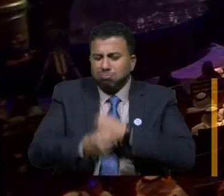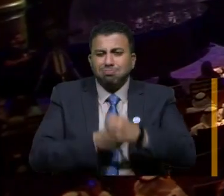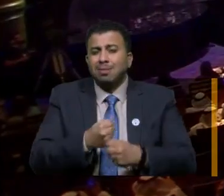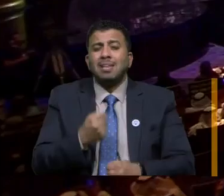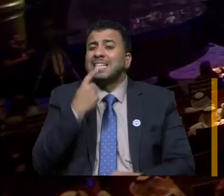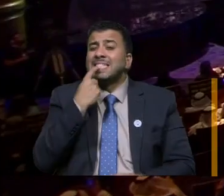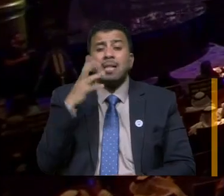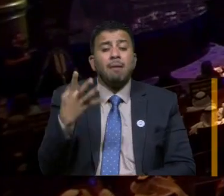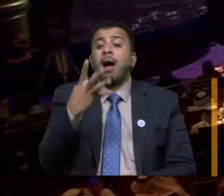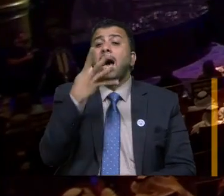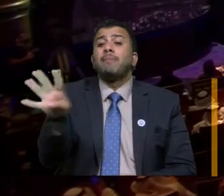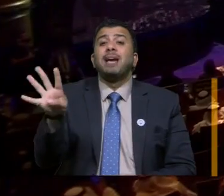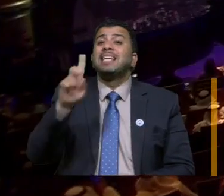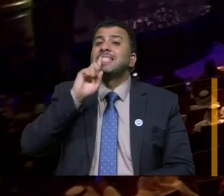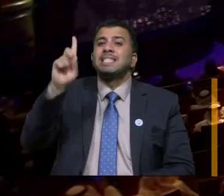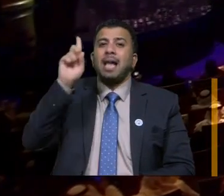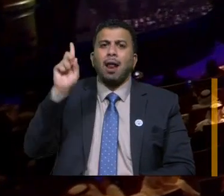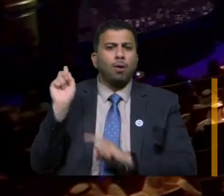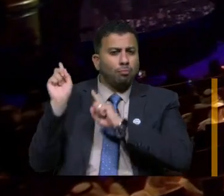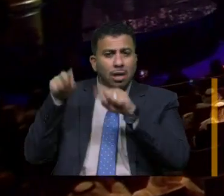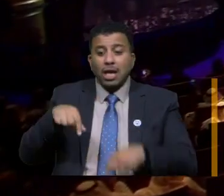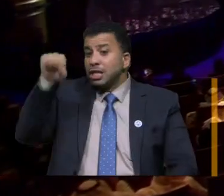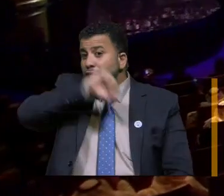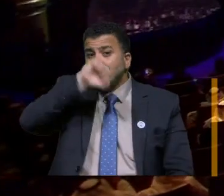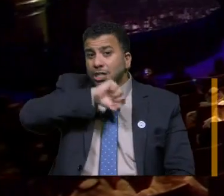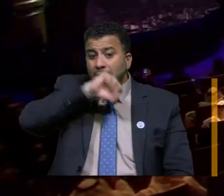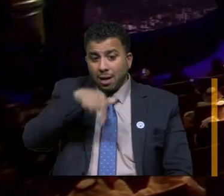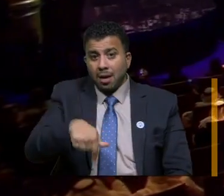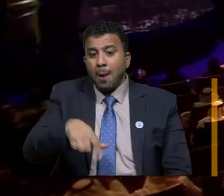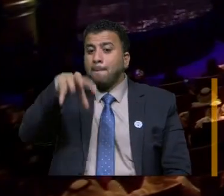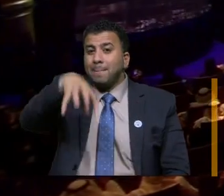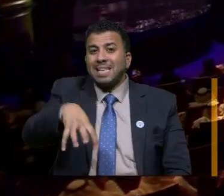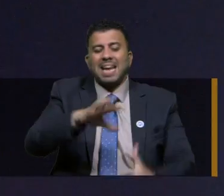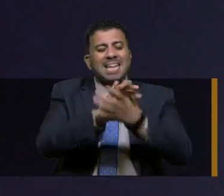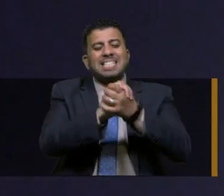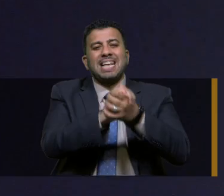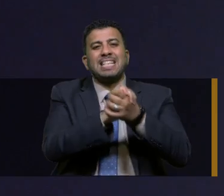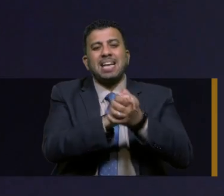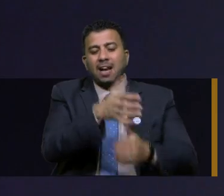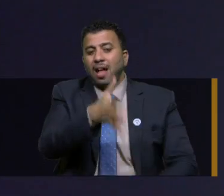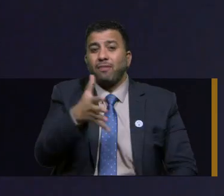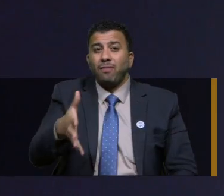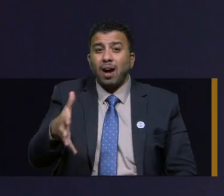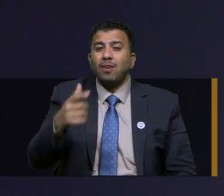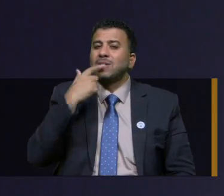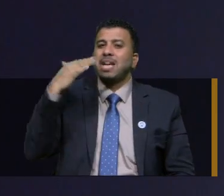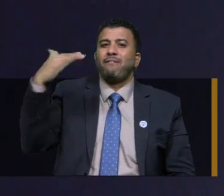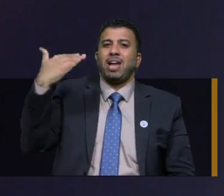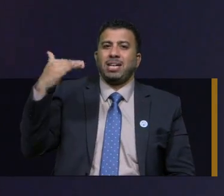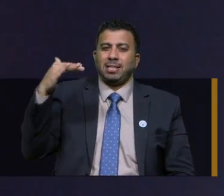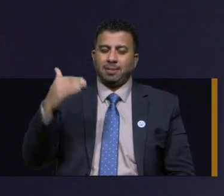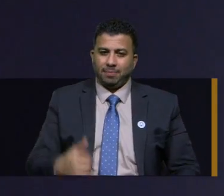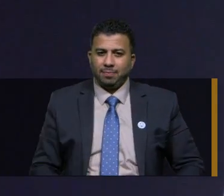لمدة 40 عاماً لتكون الشارقة مدينة صديقة للأطفال واليافعين.